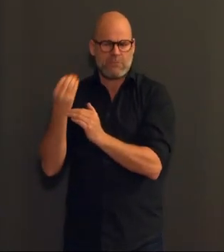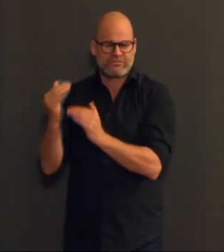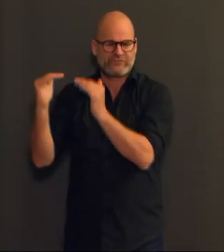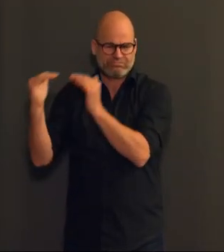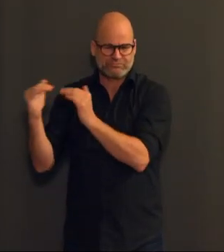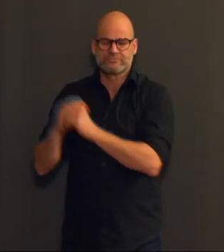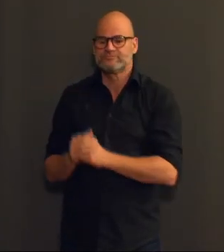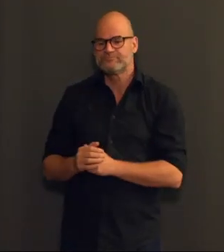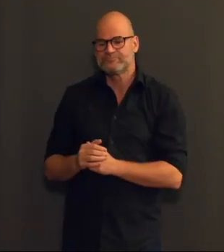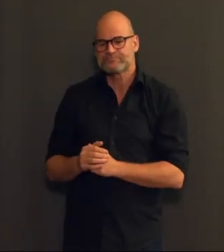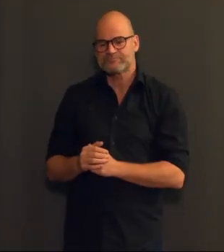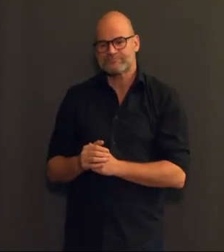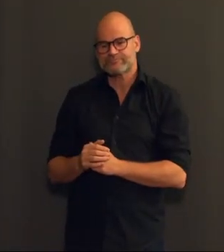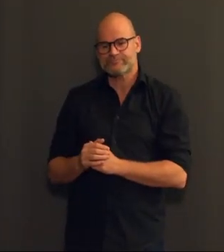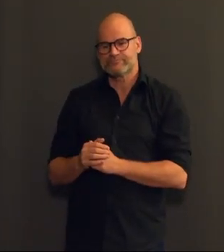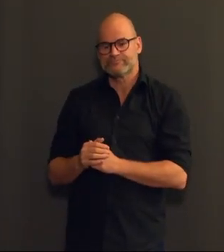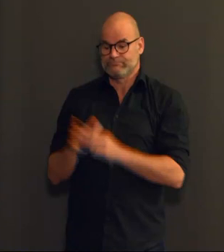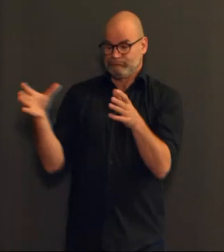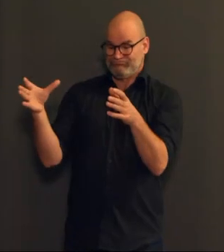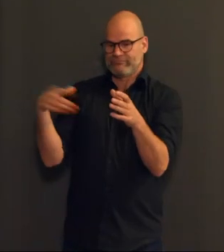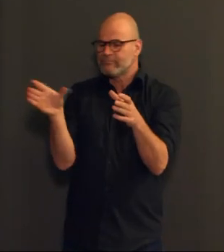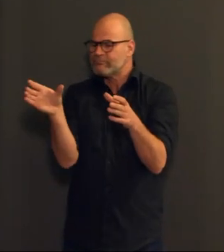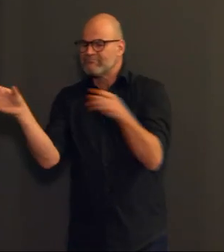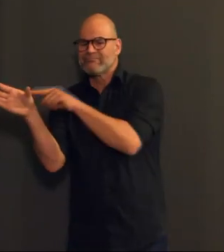938 patiënten liggen op intensieve zorgen en dat is